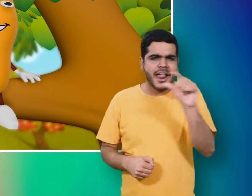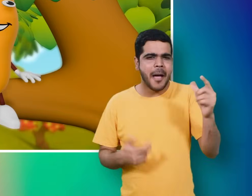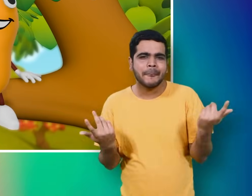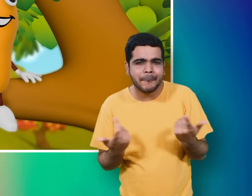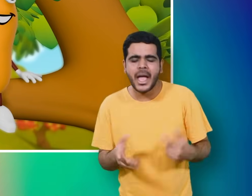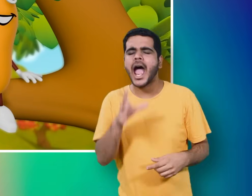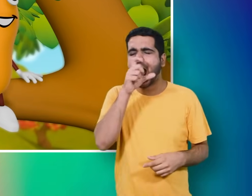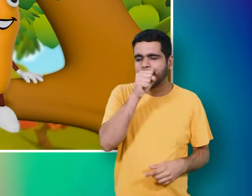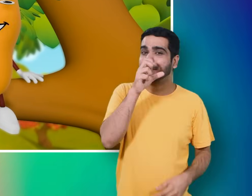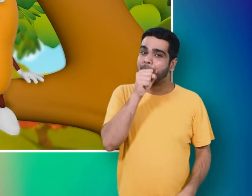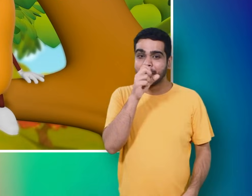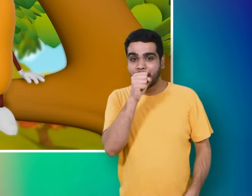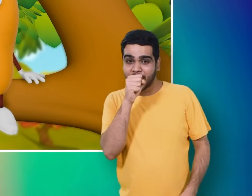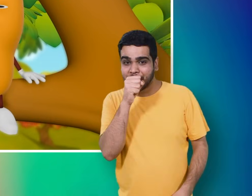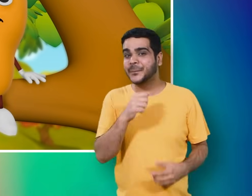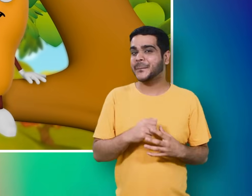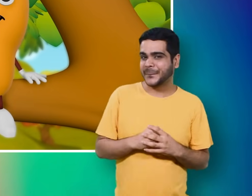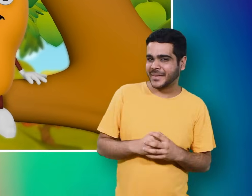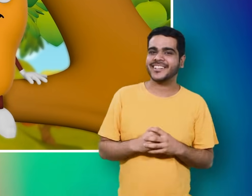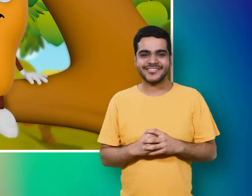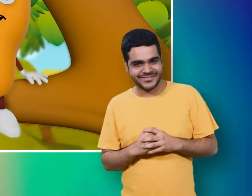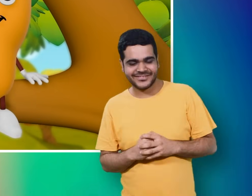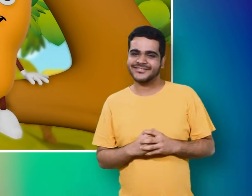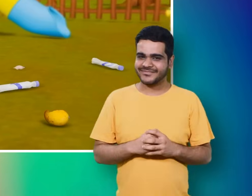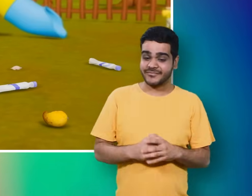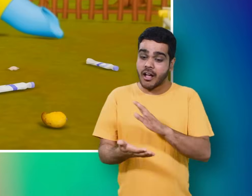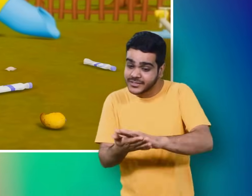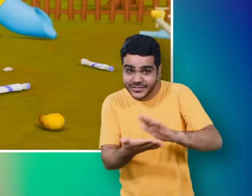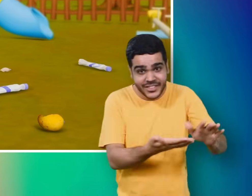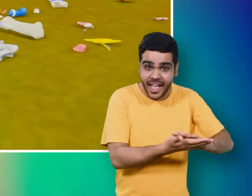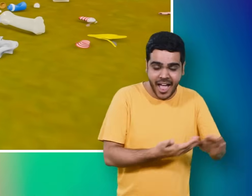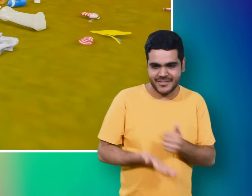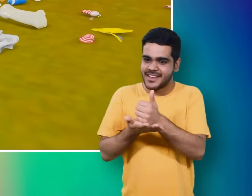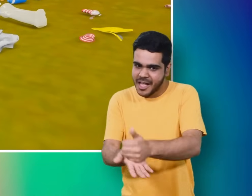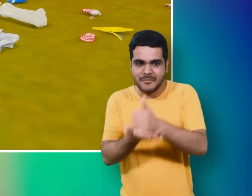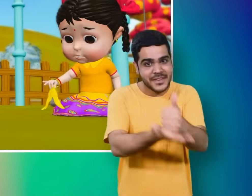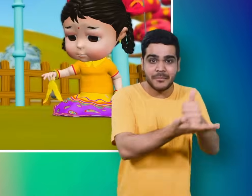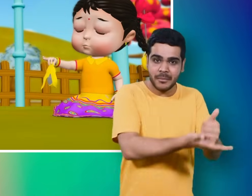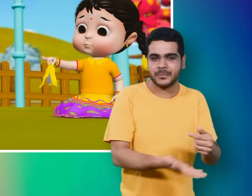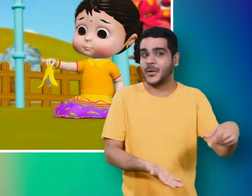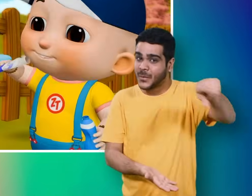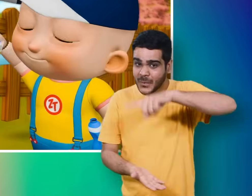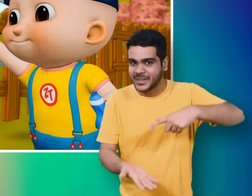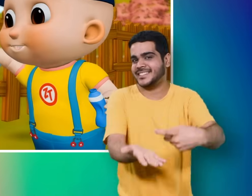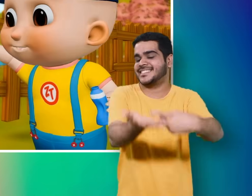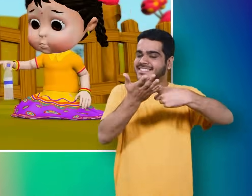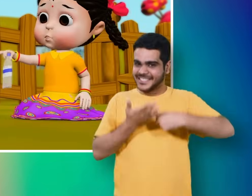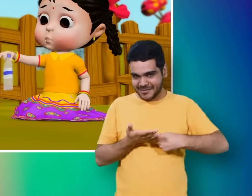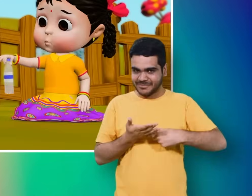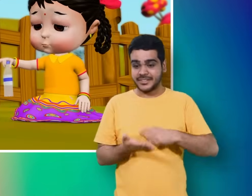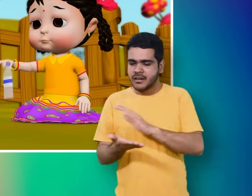अनार। आ से आम, आ। अच्छे काम करने से होगा